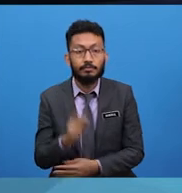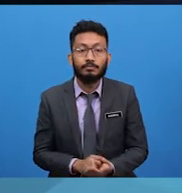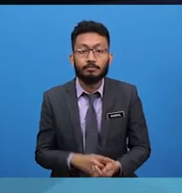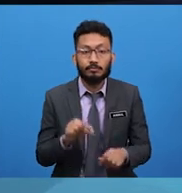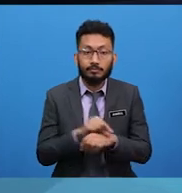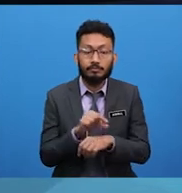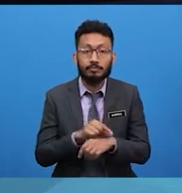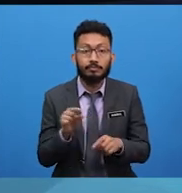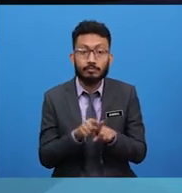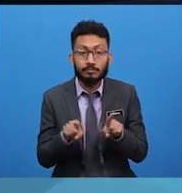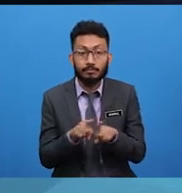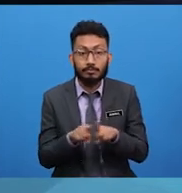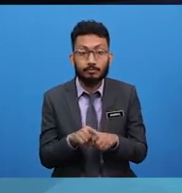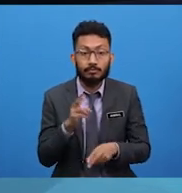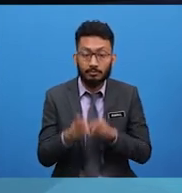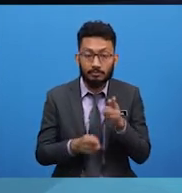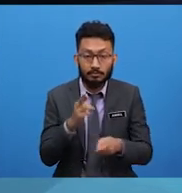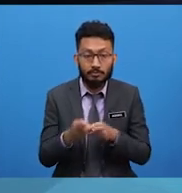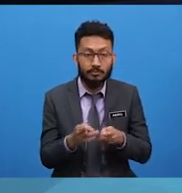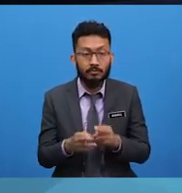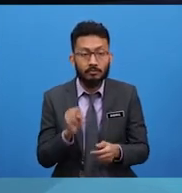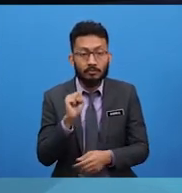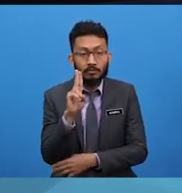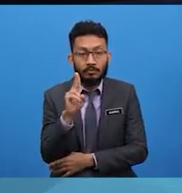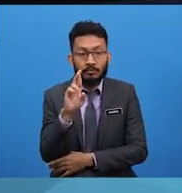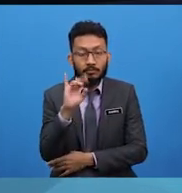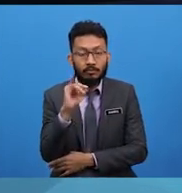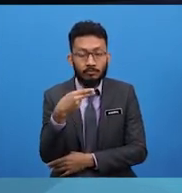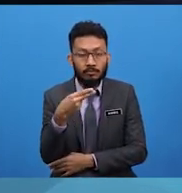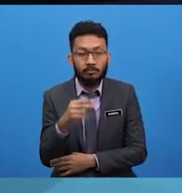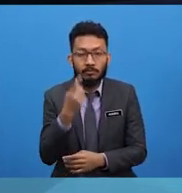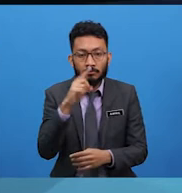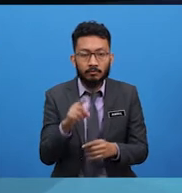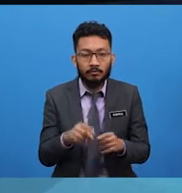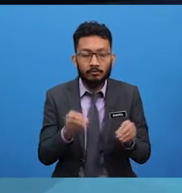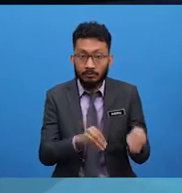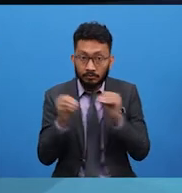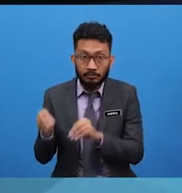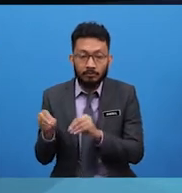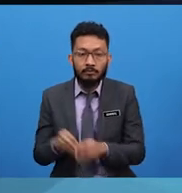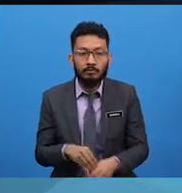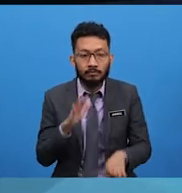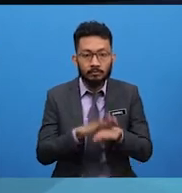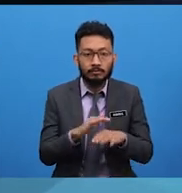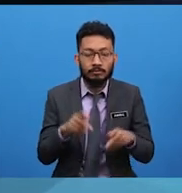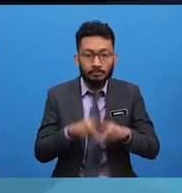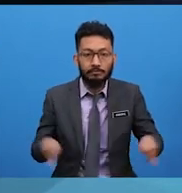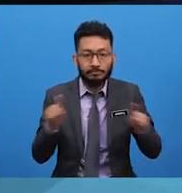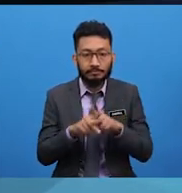bersama roda surih ketika memindahkan tanda pola ke atas pola atau